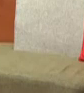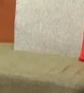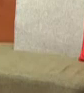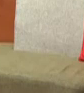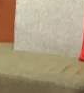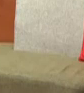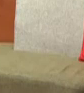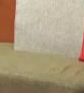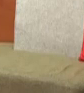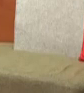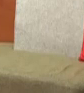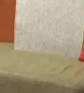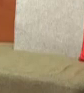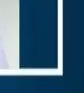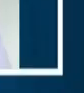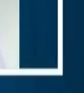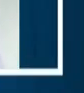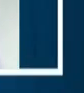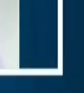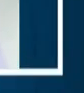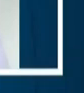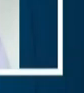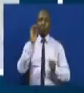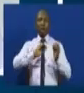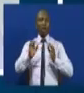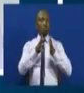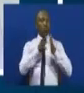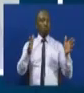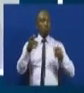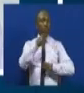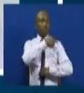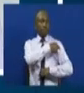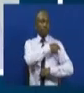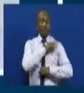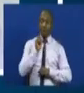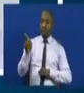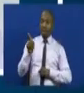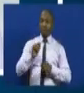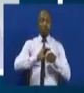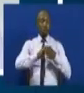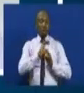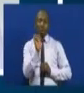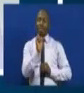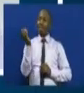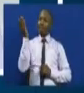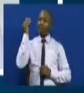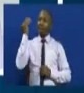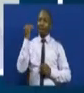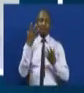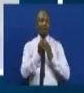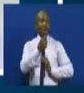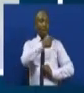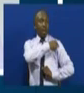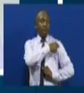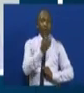Tiba za asili zina mchango mkubwa sana katika kupambana na janga la corona, sababu tiba za asili ndio zilizotumia wazee wetu zamani na dawa nyingine za kisasa